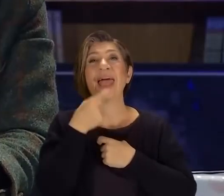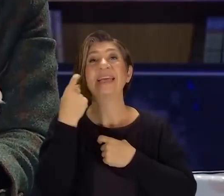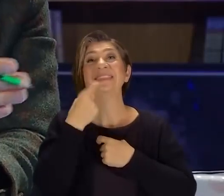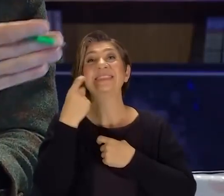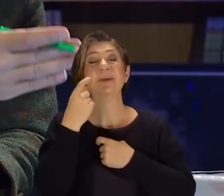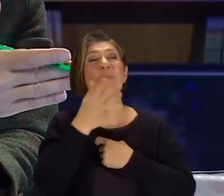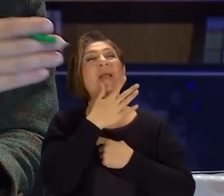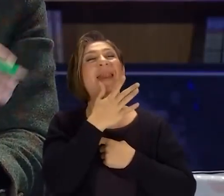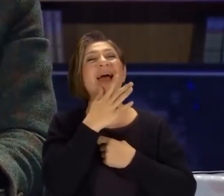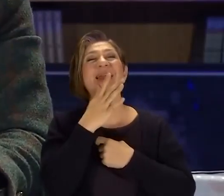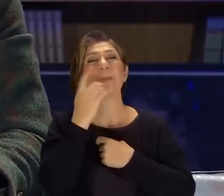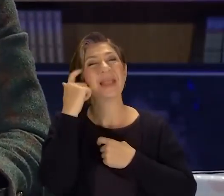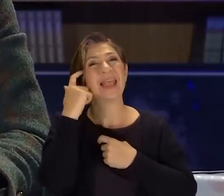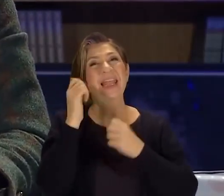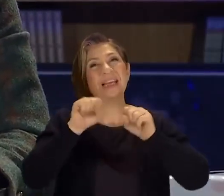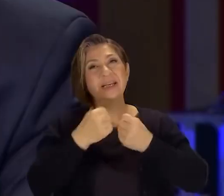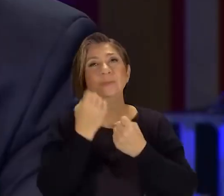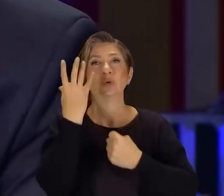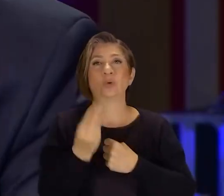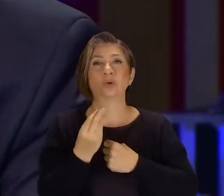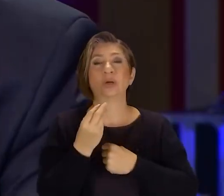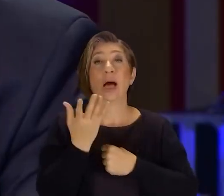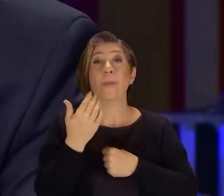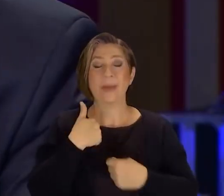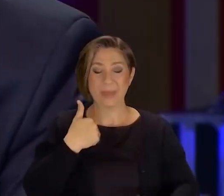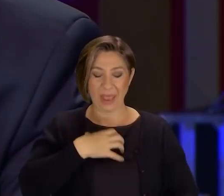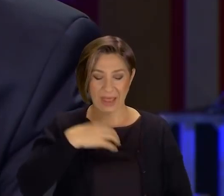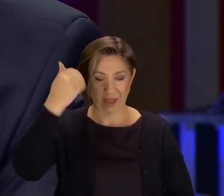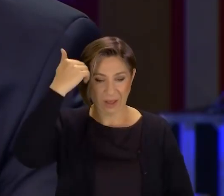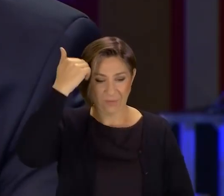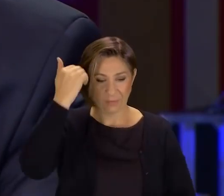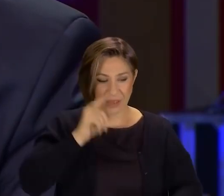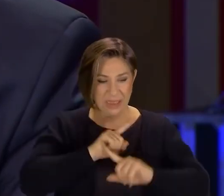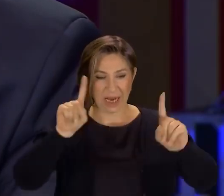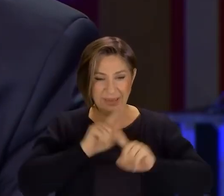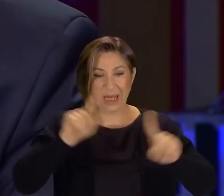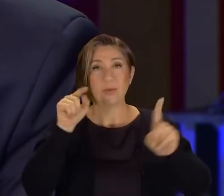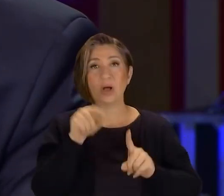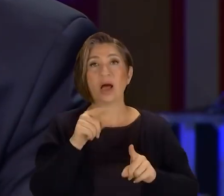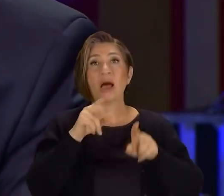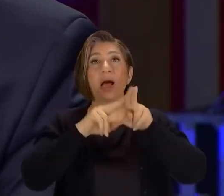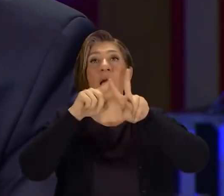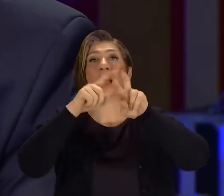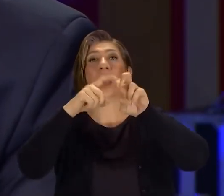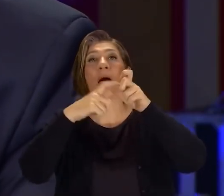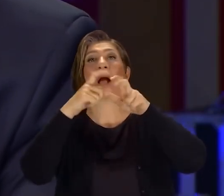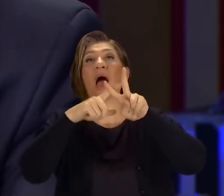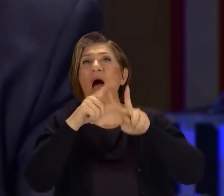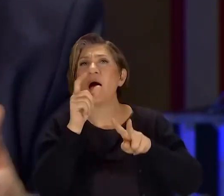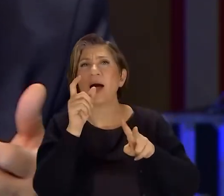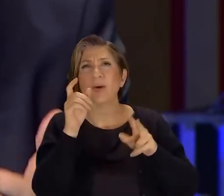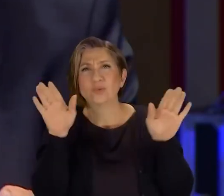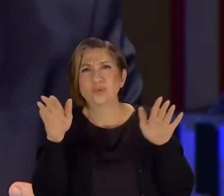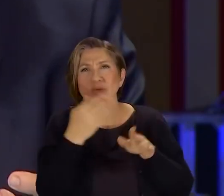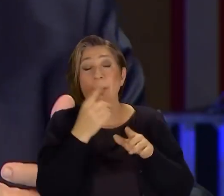bilgileri de kırmış oluyoruz böylece. Yani tabii ki ama benim kendi kafamın içinde dönen itirazlar bunlar. Mesela karga meselesi. Ama aynı